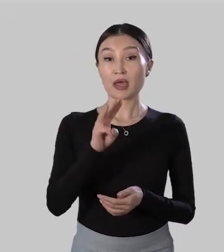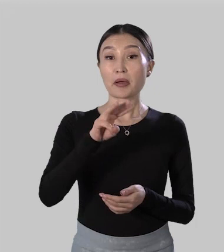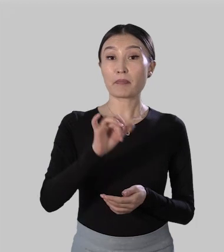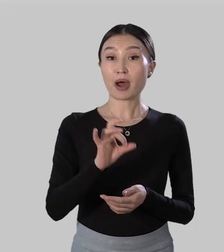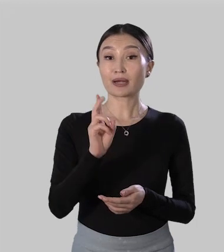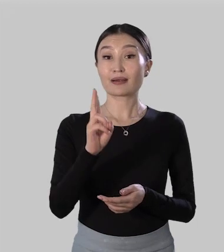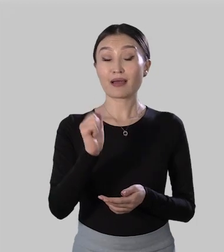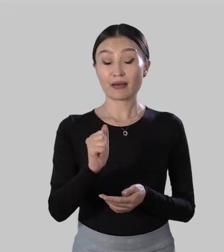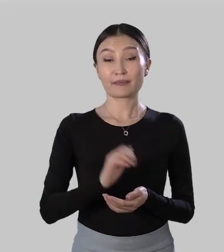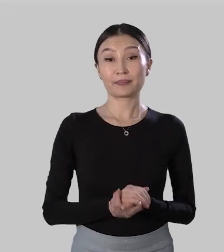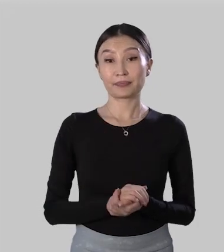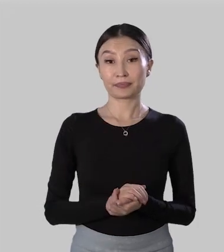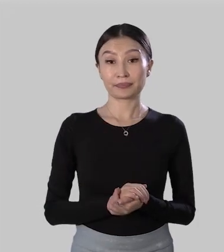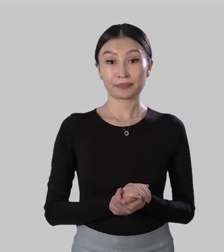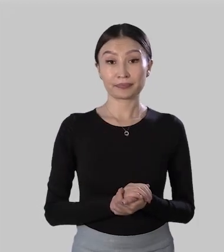Марка.